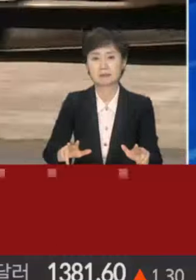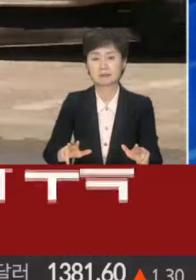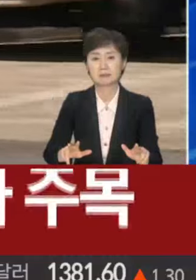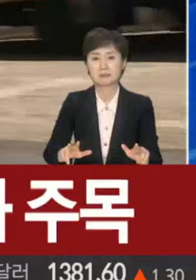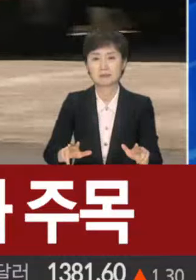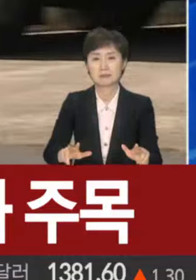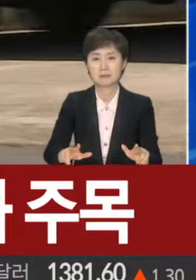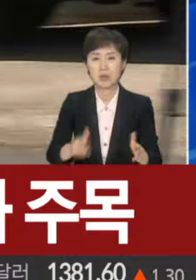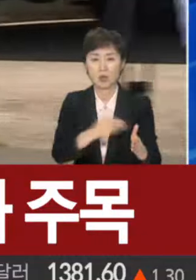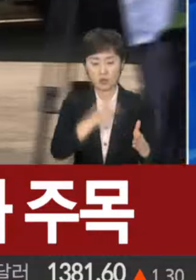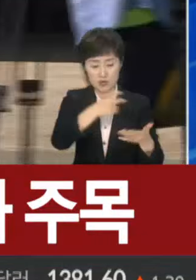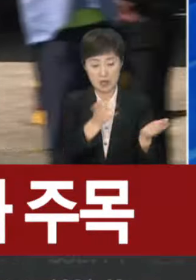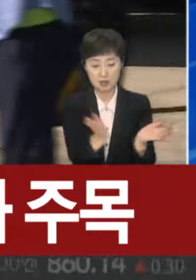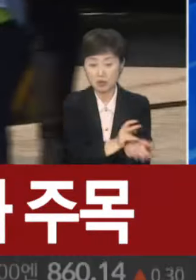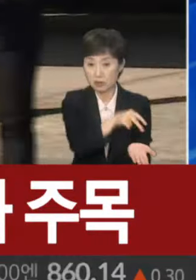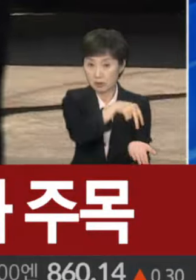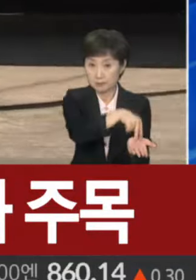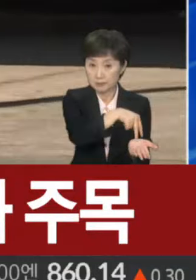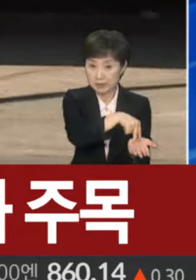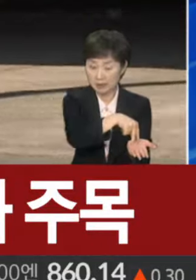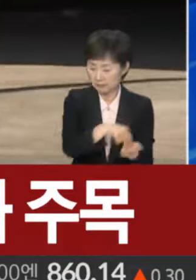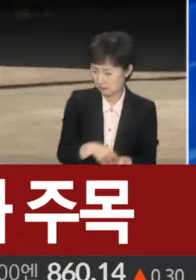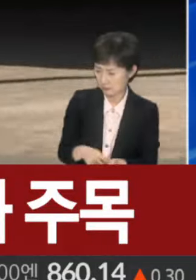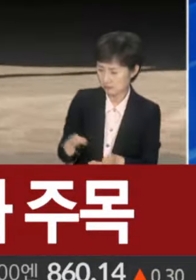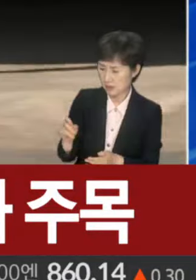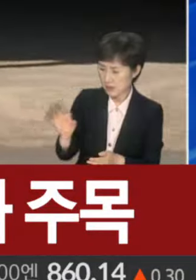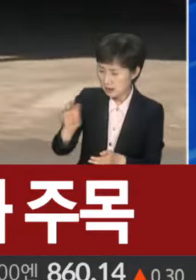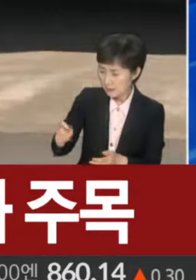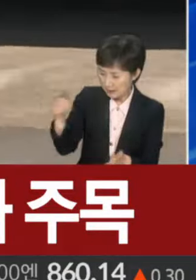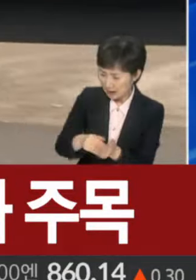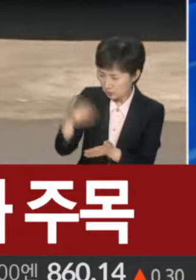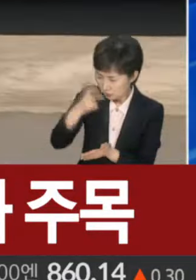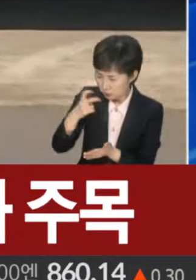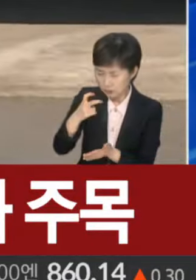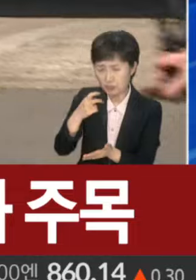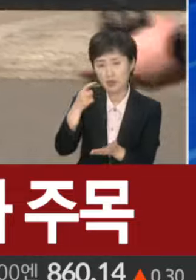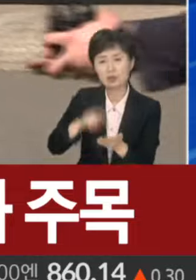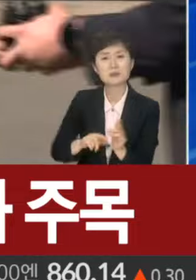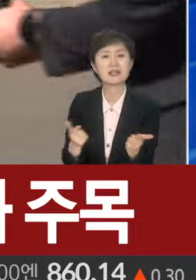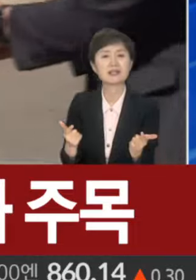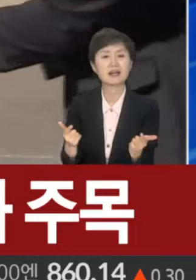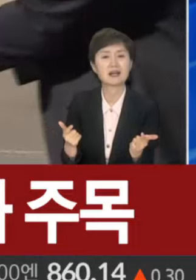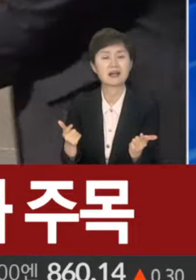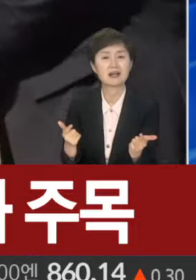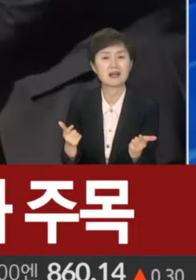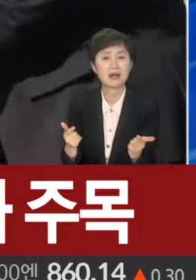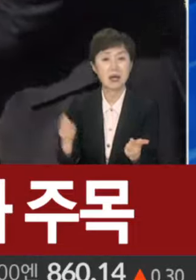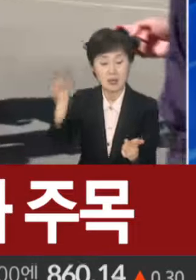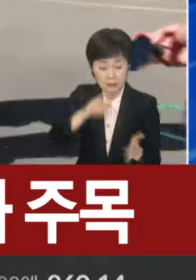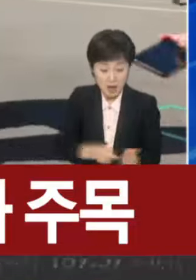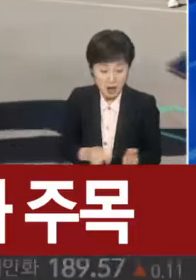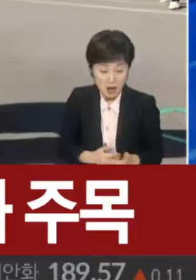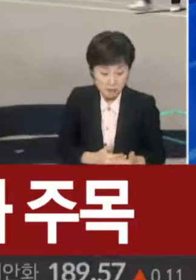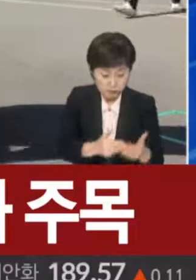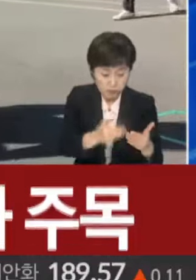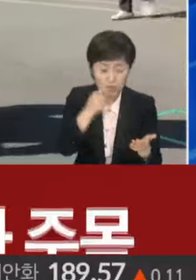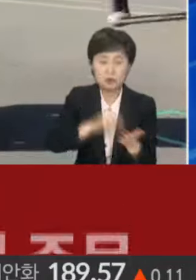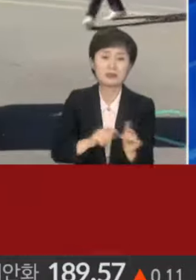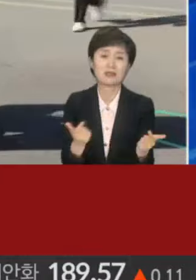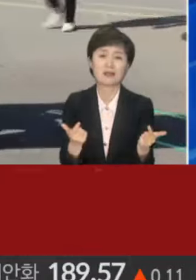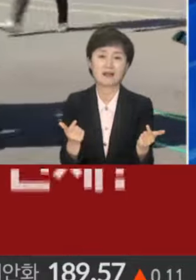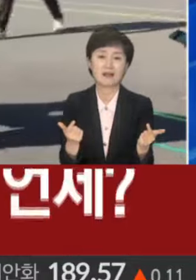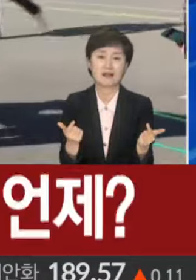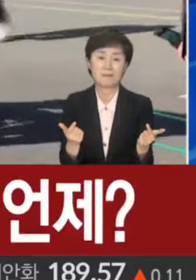이 부분까지 하게 된다고 하면 구체적으로 속도가 나긴 좀 힘들지 않을까. 아직까지도 힘들지 않을까 생각이 들고 결국 수사 의지가 중요합니다.